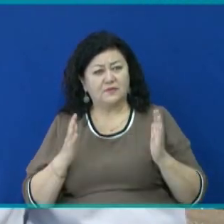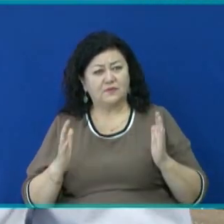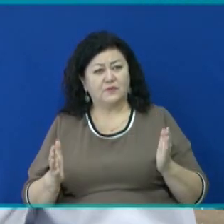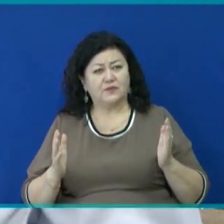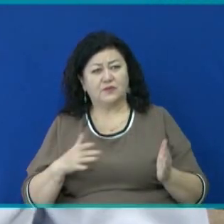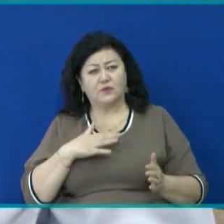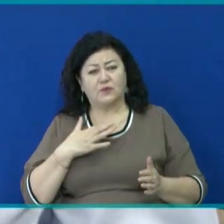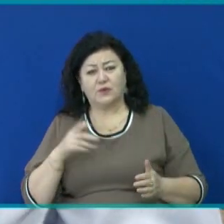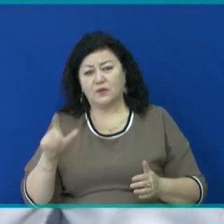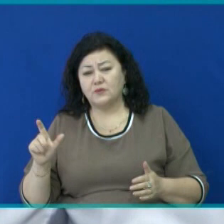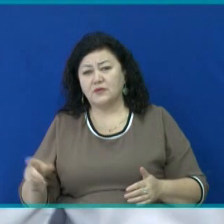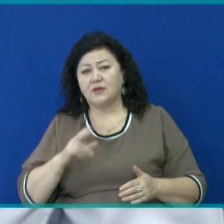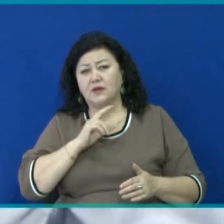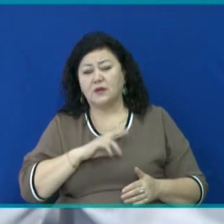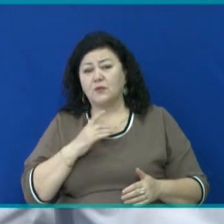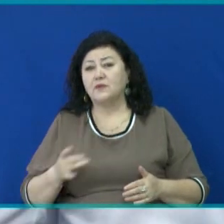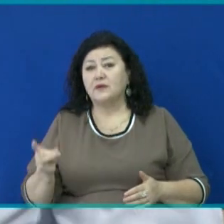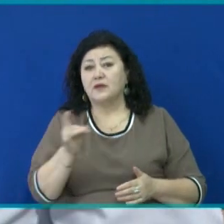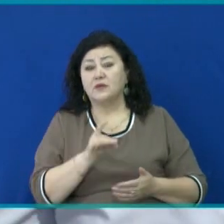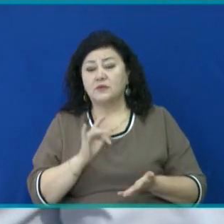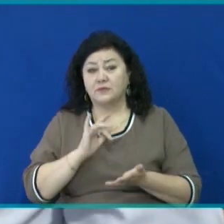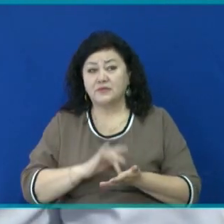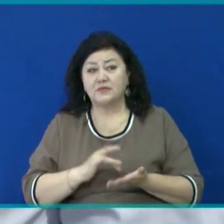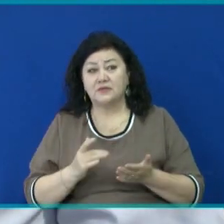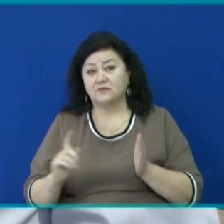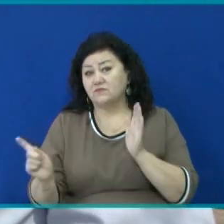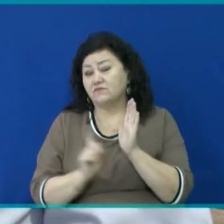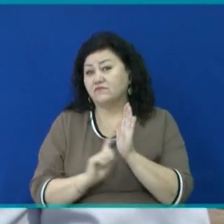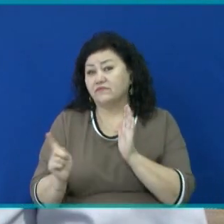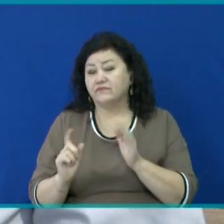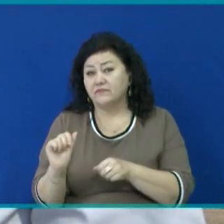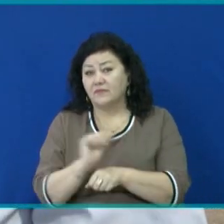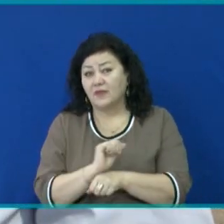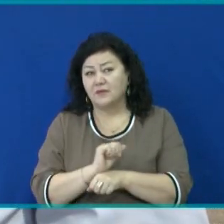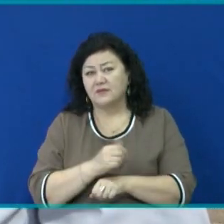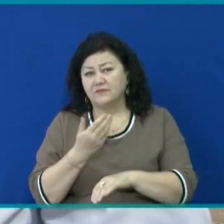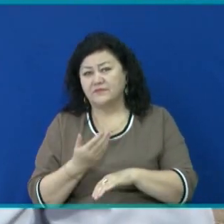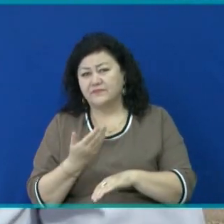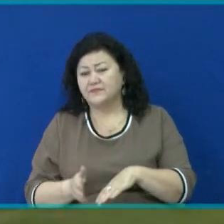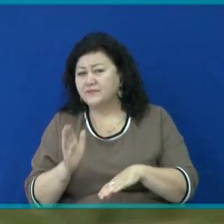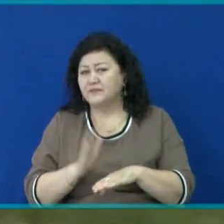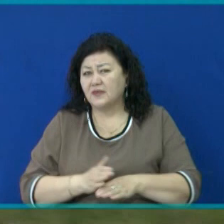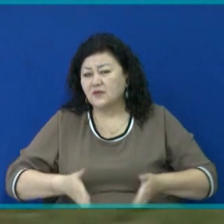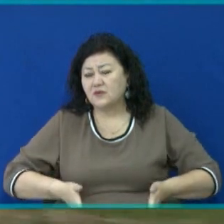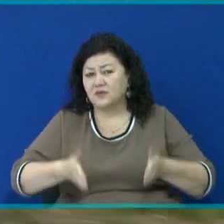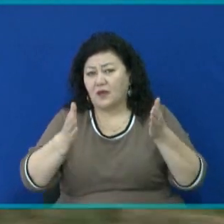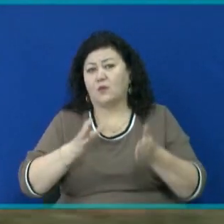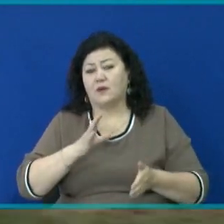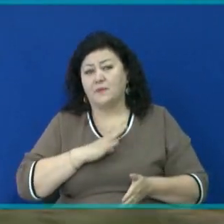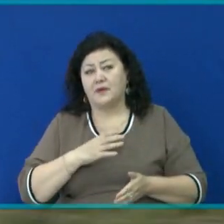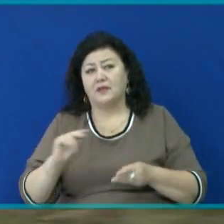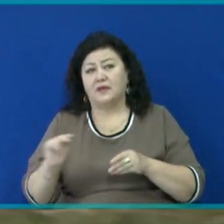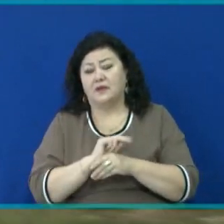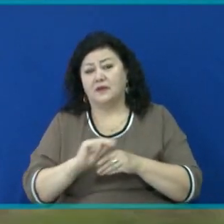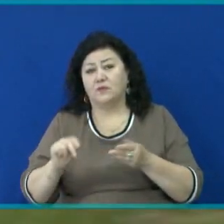кісі Көпөктіде де істейді. Мына екі ортада жүріп жүрген көліктен қарым қатынас Көпөктімен әйбет. Жол жөндеу жұмыстарын